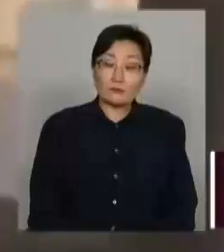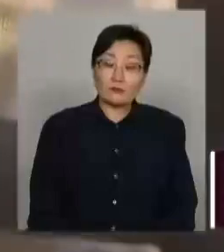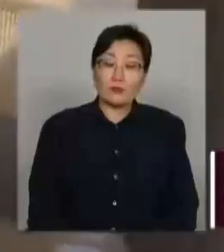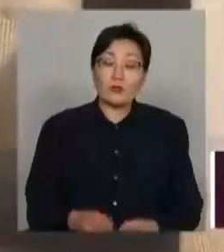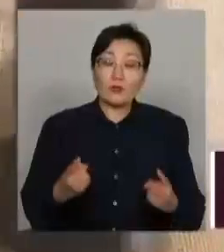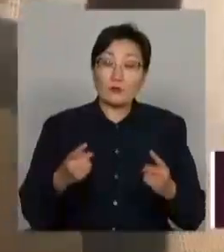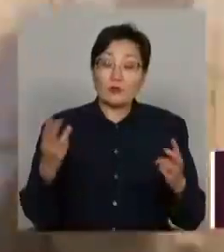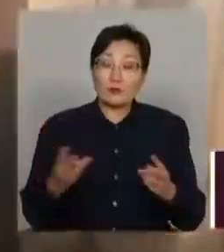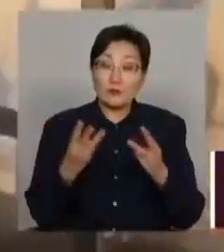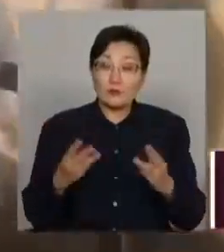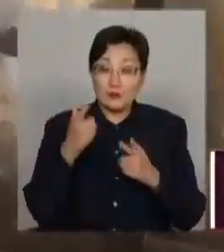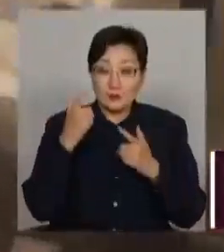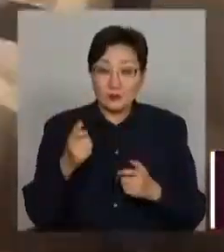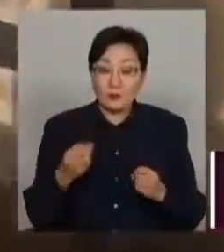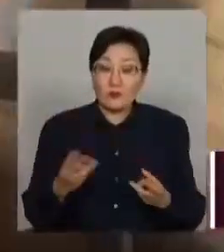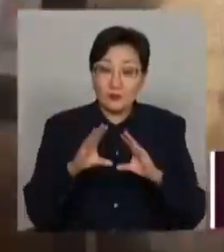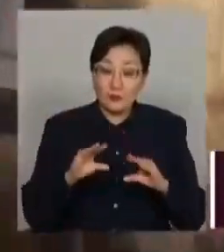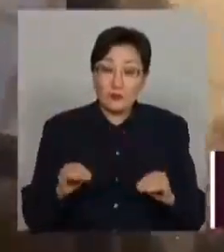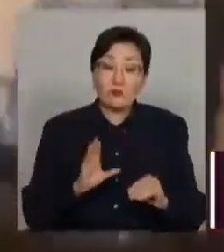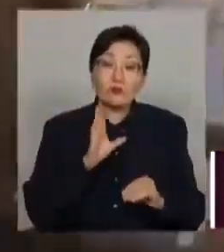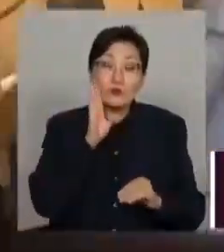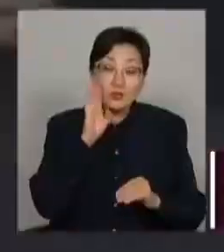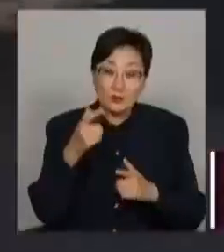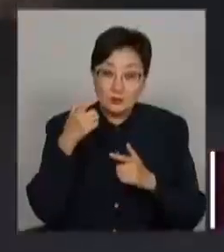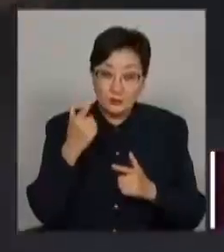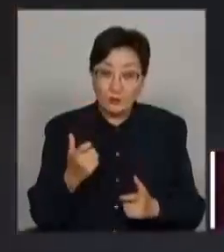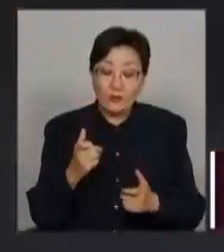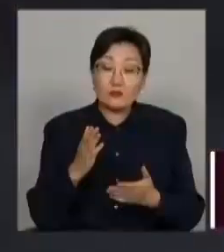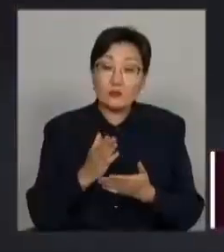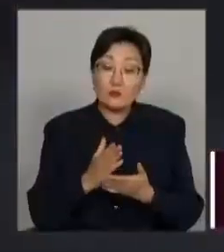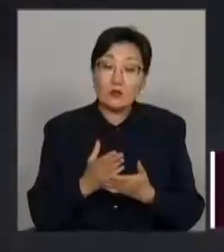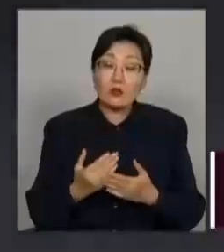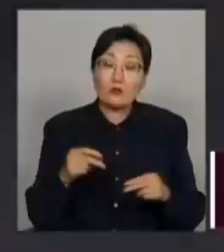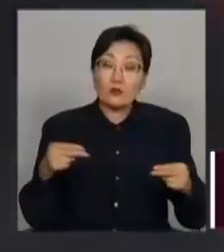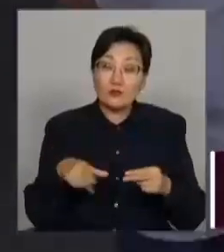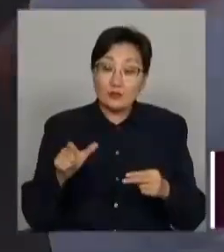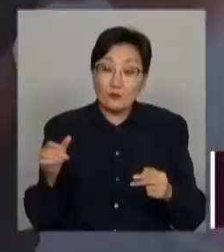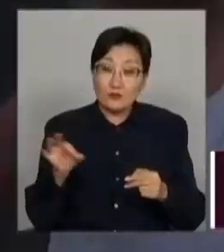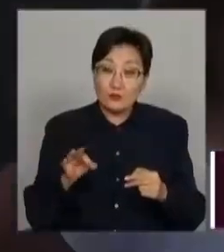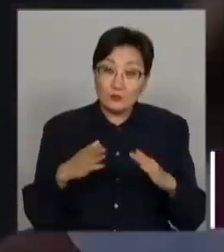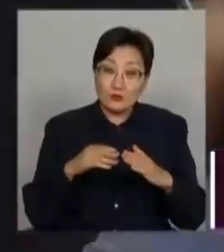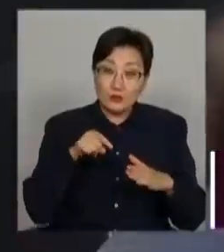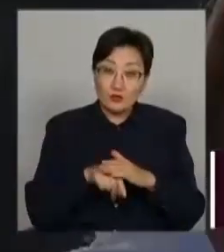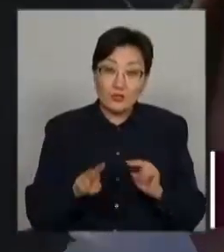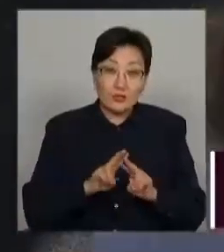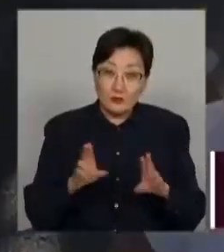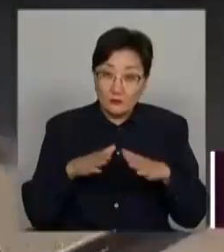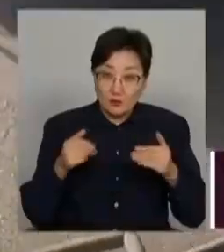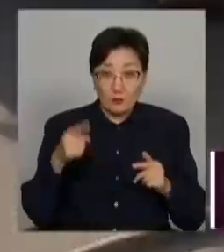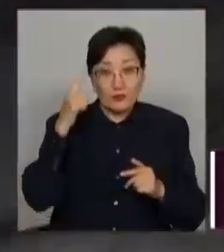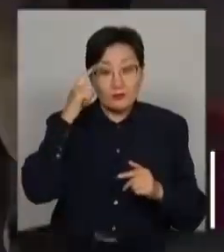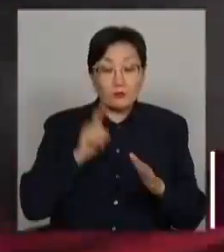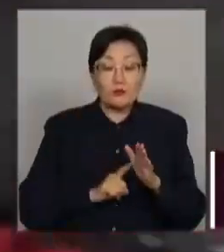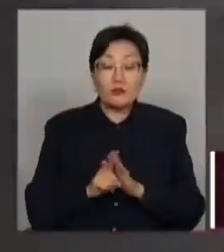Алапат өрт туралы хабар өрт сөндірушілерге таң сәріде хабарланған. Бас сауғалаған куәгерлер сол сәтте үйде адам қалмады деп ойлапты.